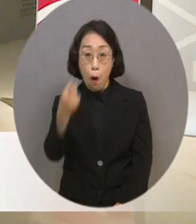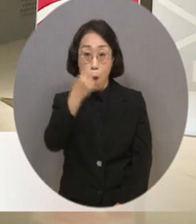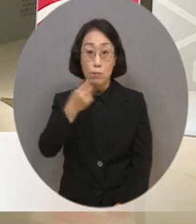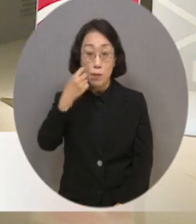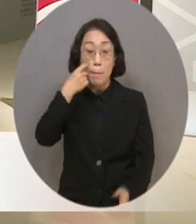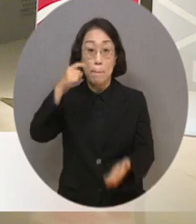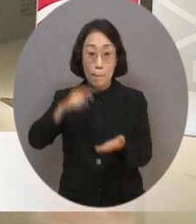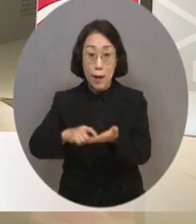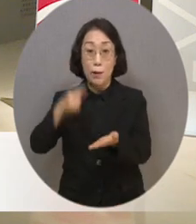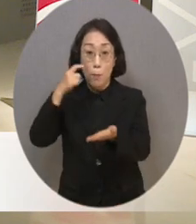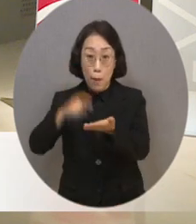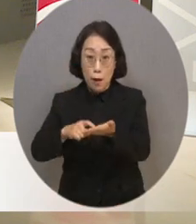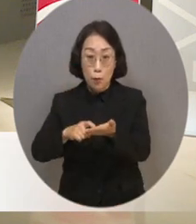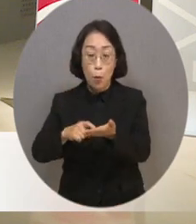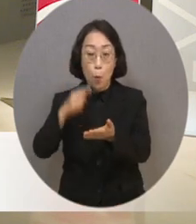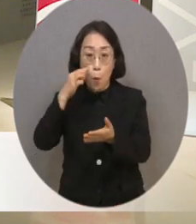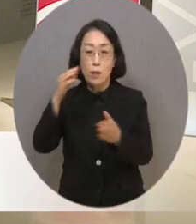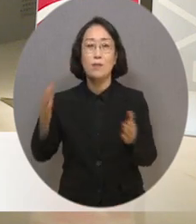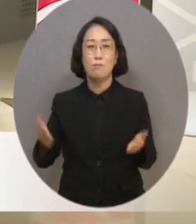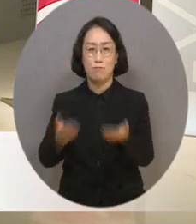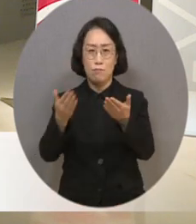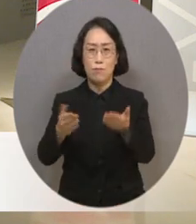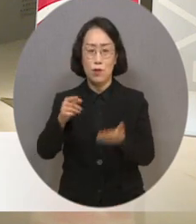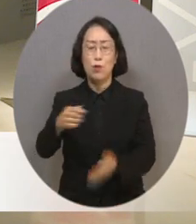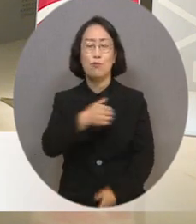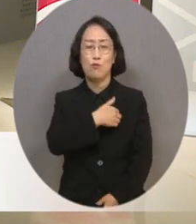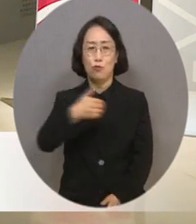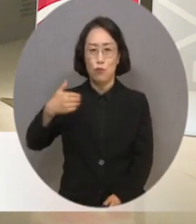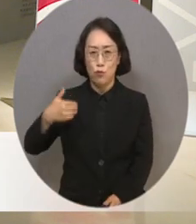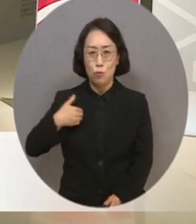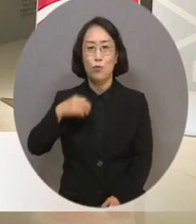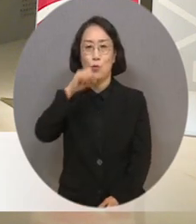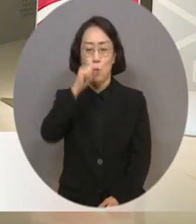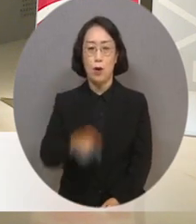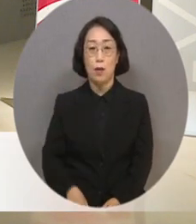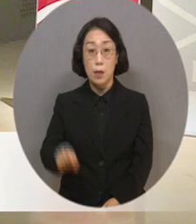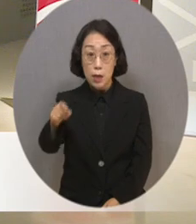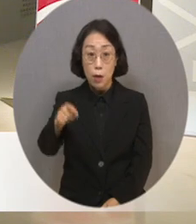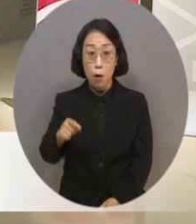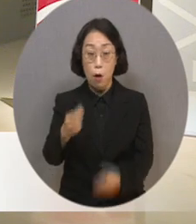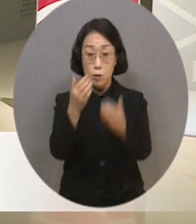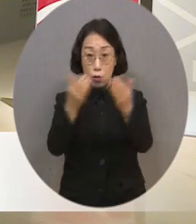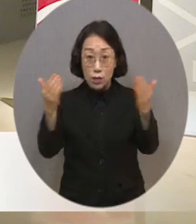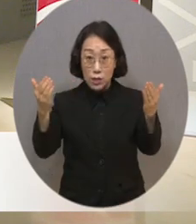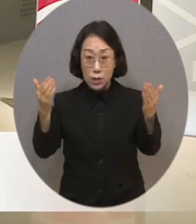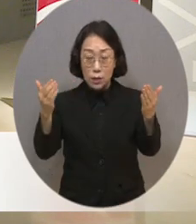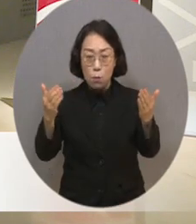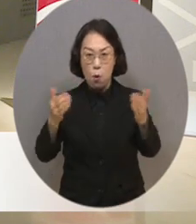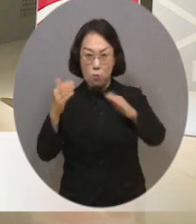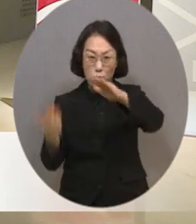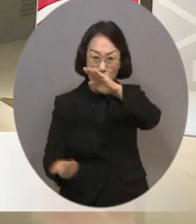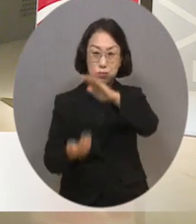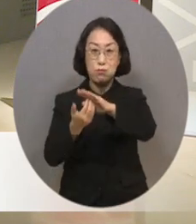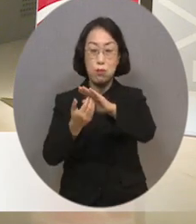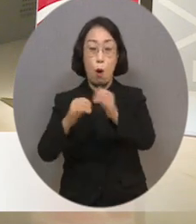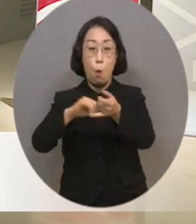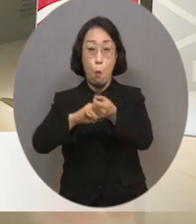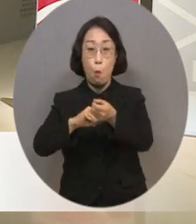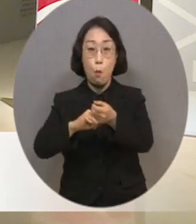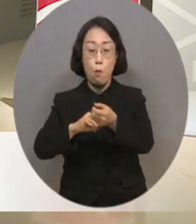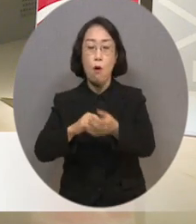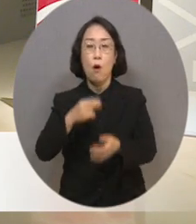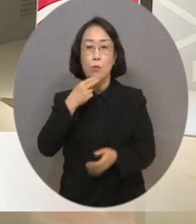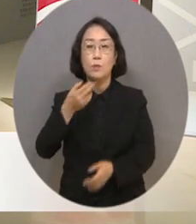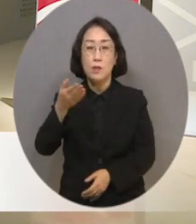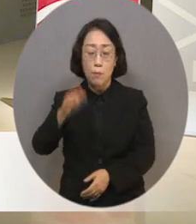저는 그것만으로 충분하다고 생각하고 있거든요. 그래서 꼭 이게 이걸 통해서 뭔가를 가져가진 않으시더라도 뭔가 아 이런 게